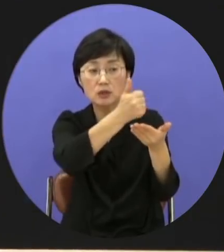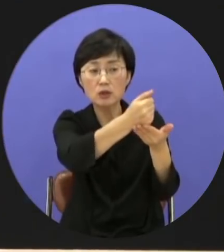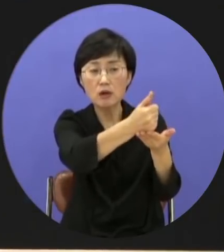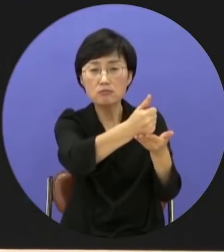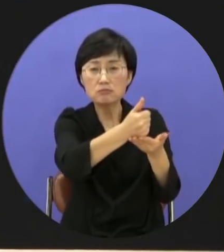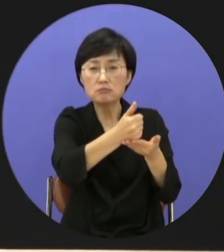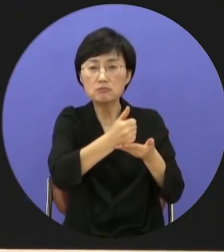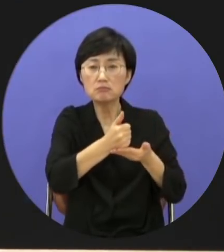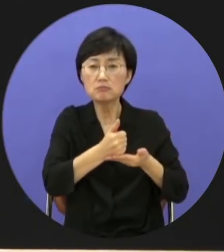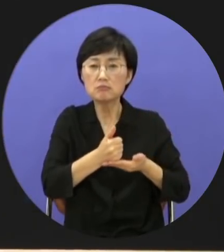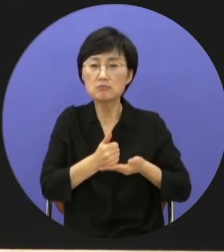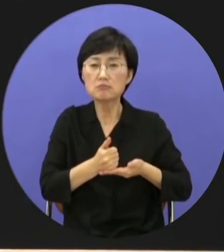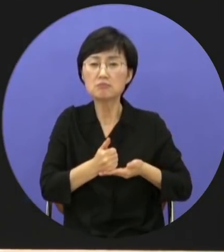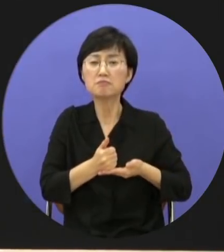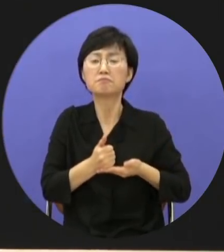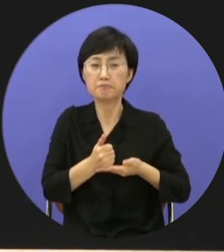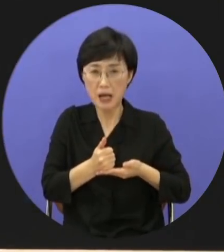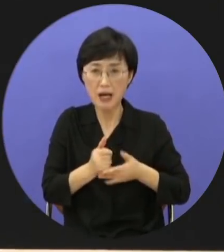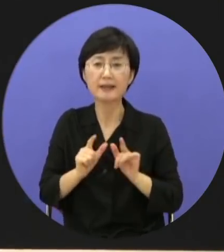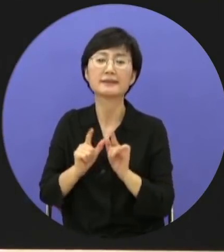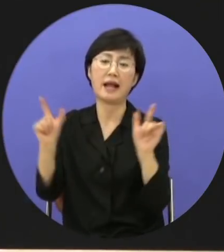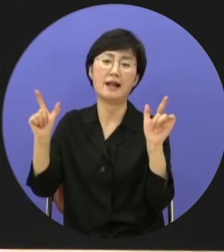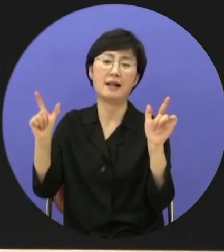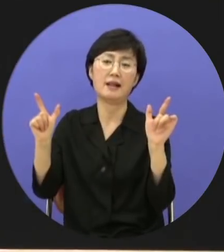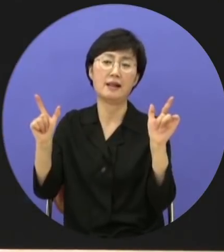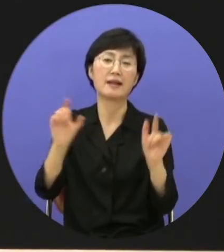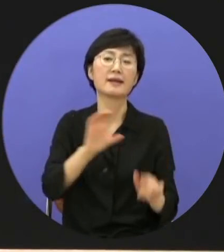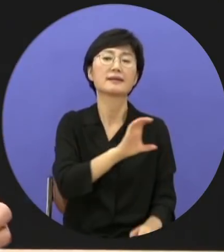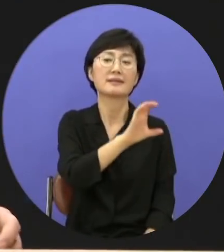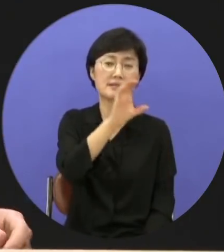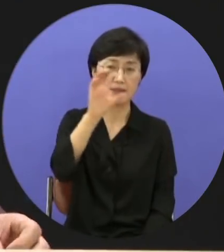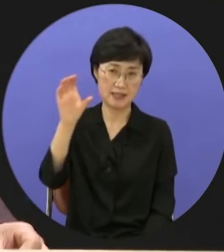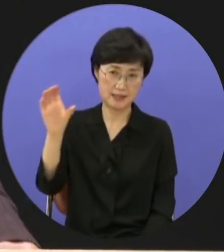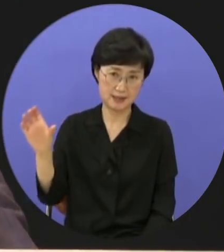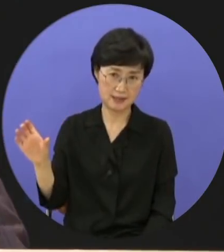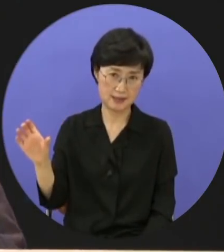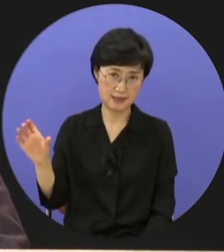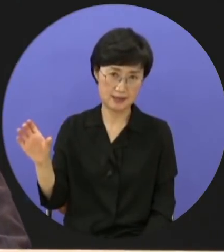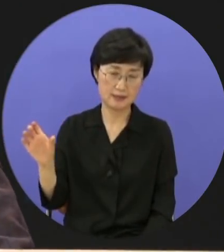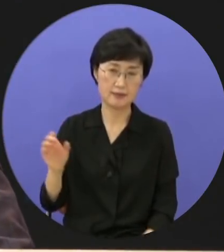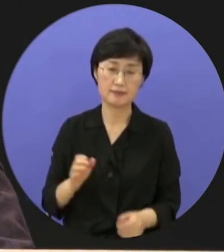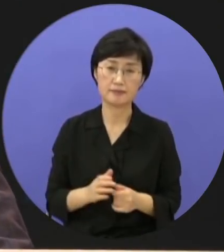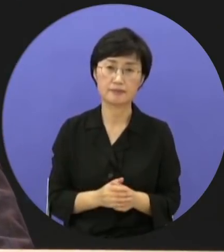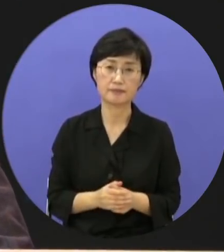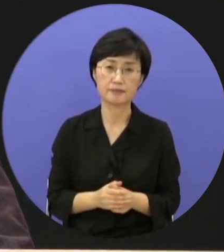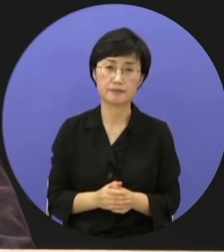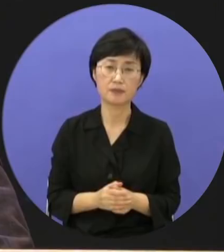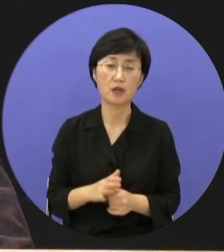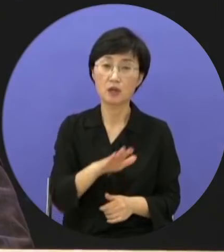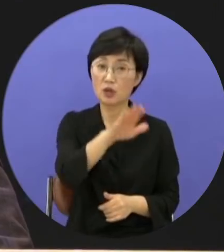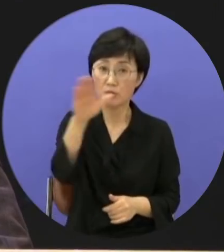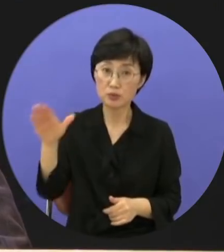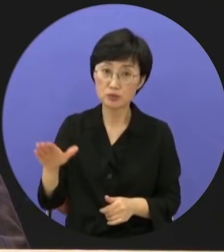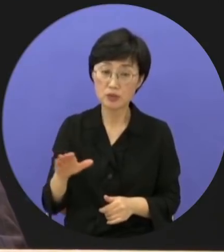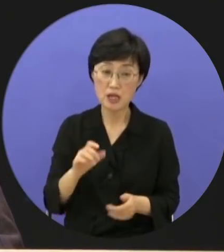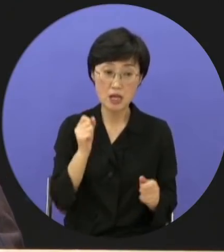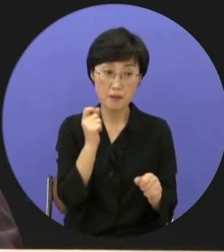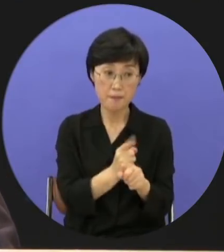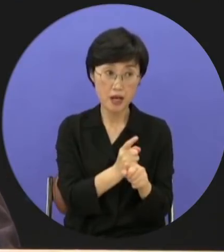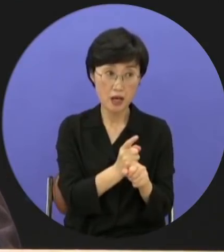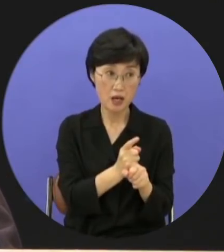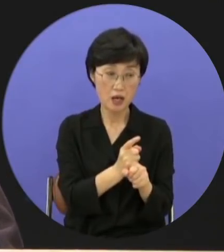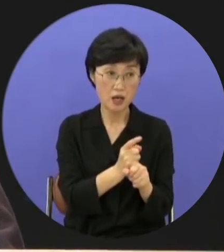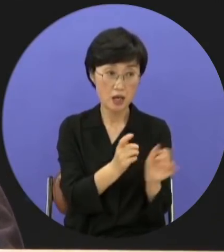of God. That has truly come upon me. 그때부터 역사 시작되는 겁니다. From that moment on, the works will begin. 아무 걱정할 거 없어요. There's nothing for you to worry about at